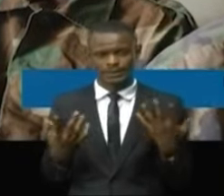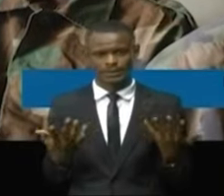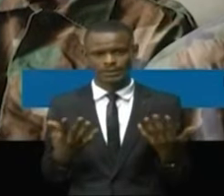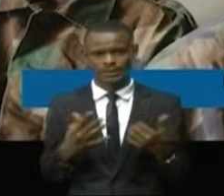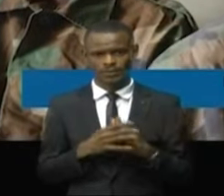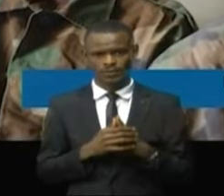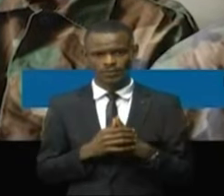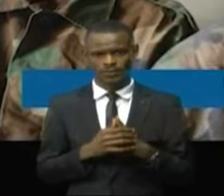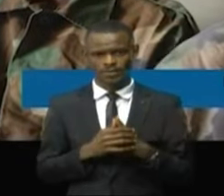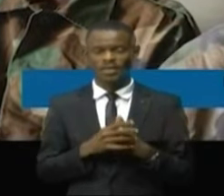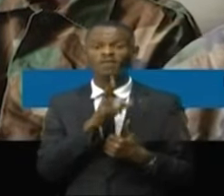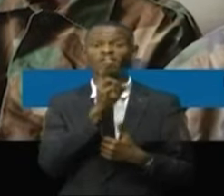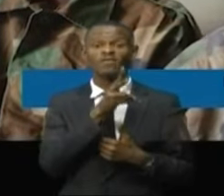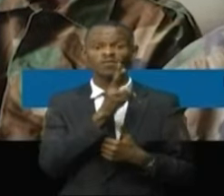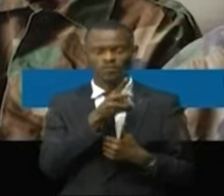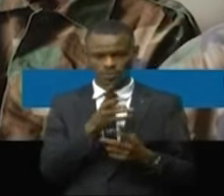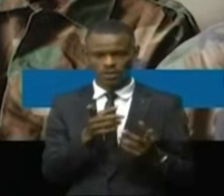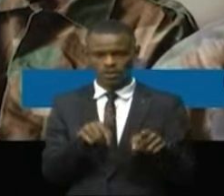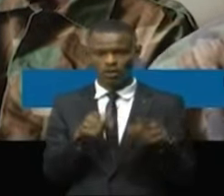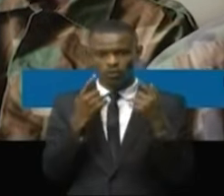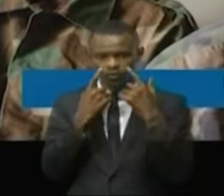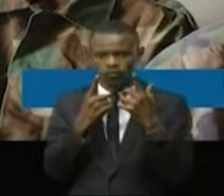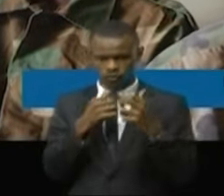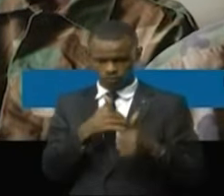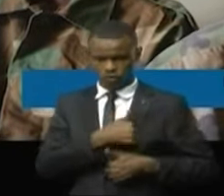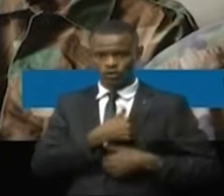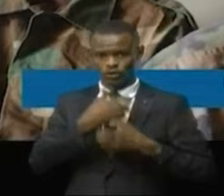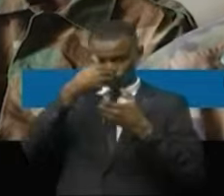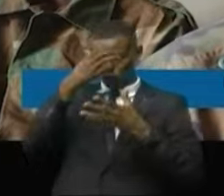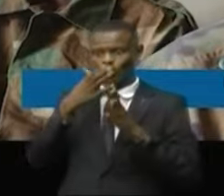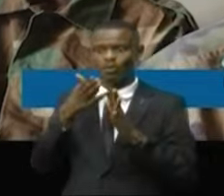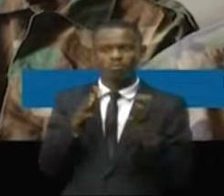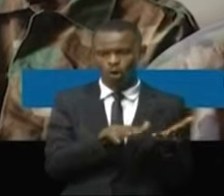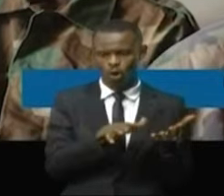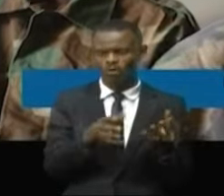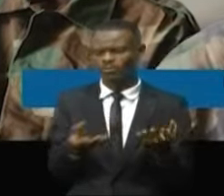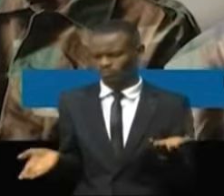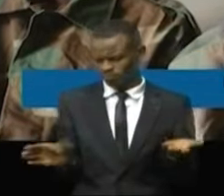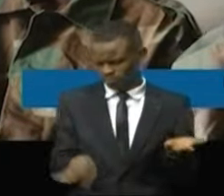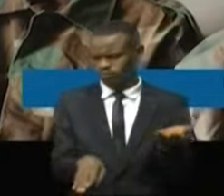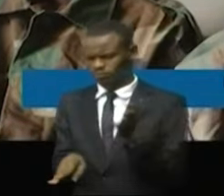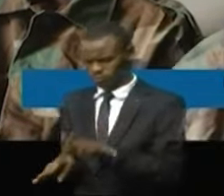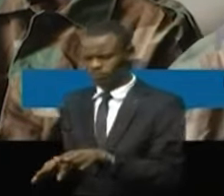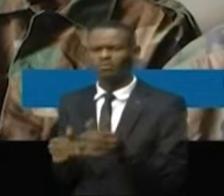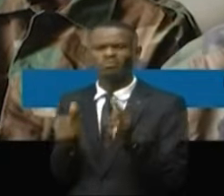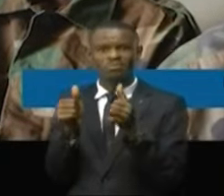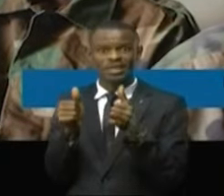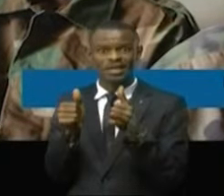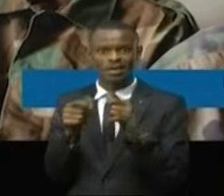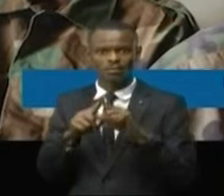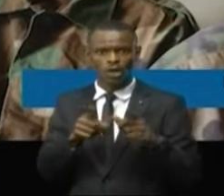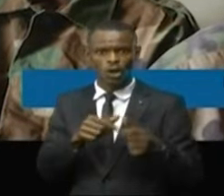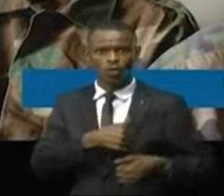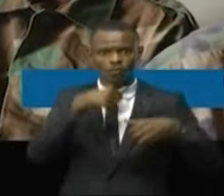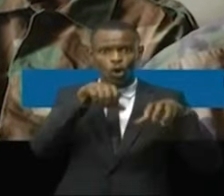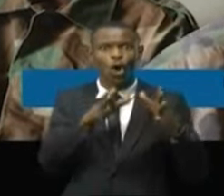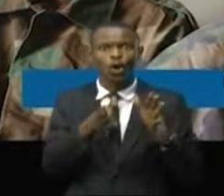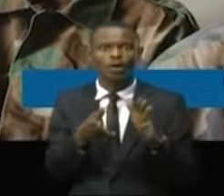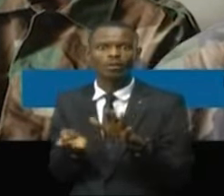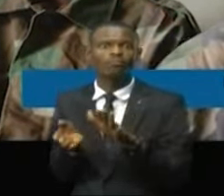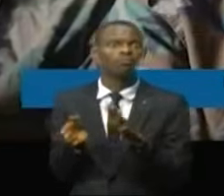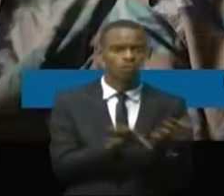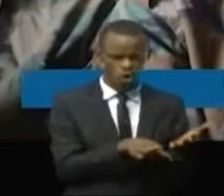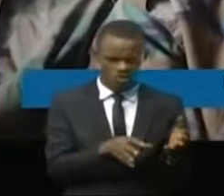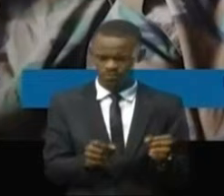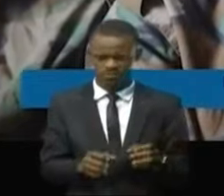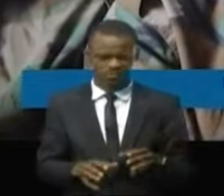Mais ceux de nos frères congolais avec qui nous étions dans les M23 étaient abandonnés pour être mangés par des chiens dans la forêt. C'est